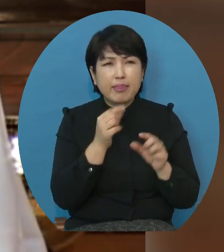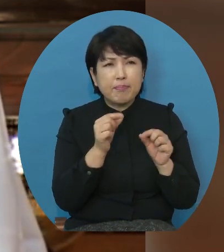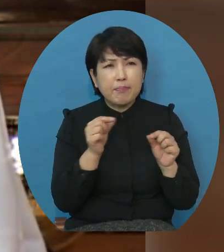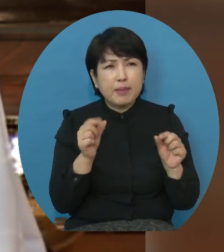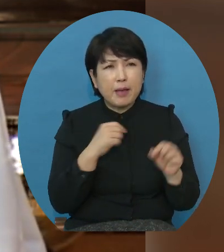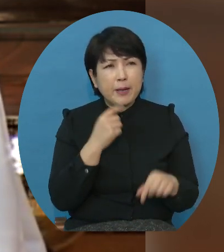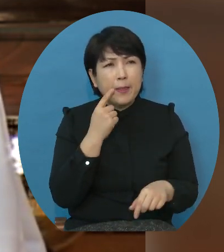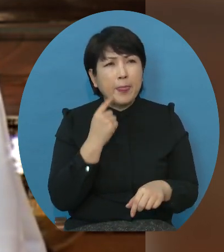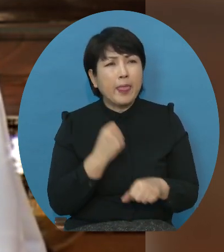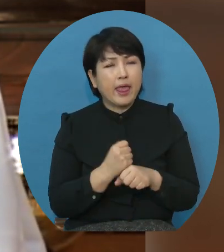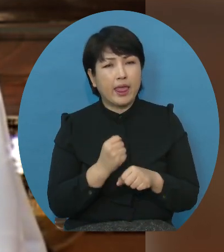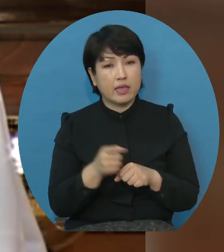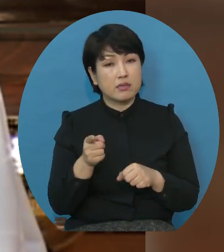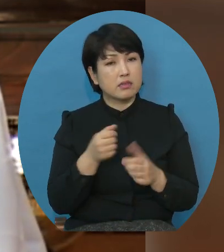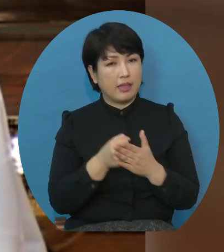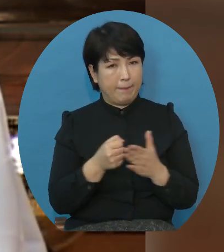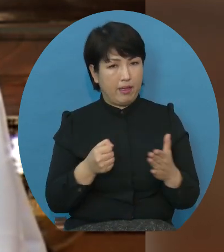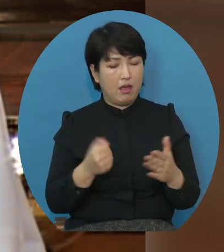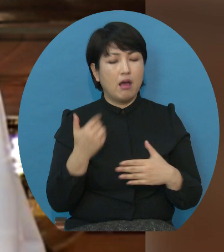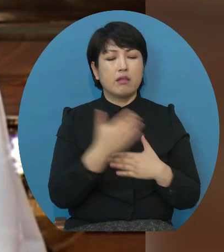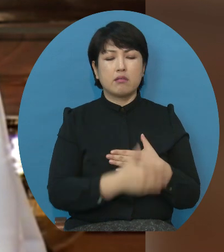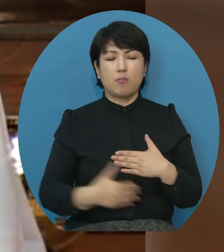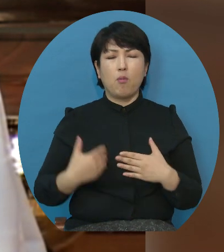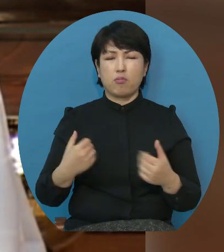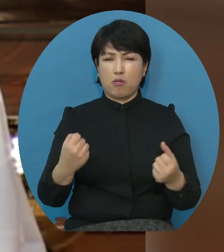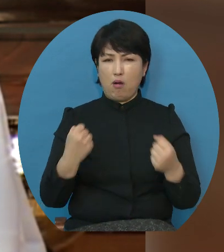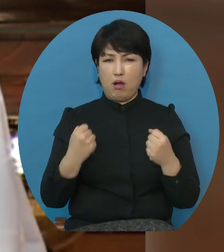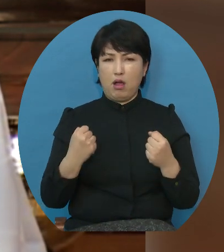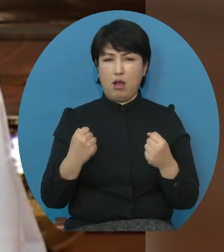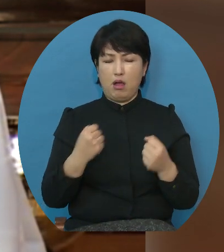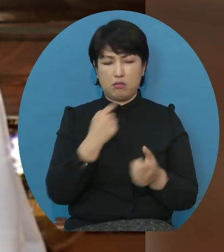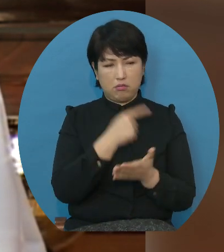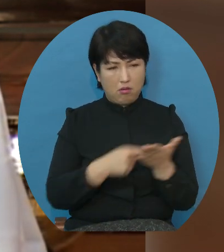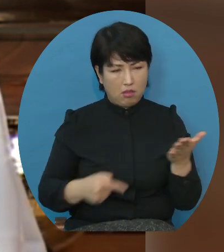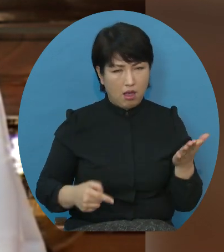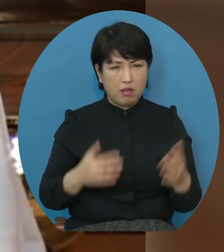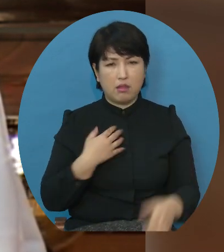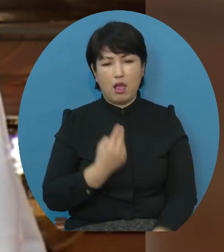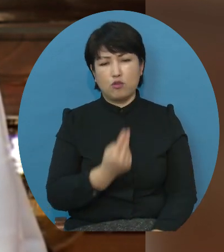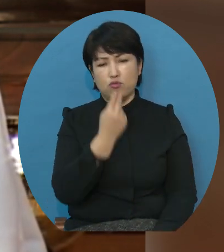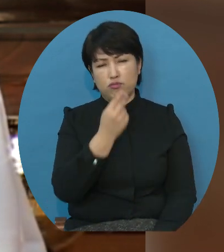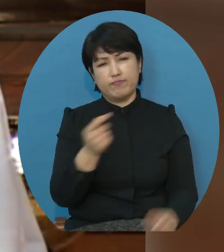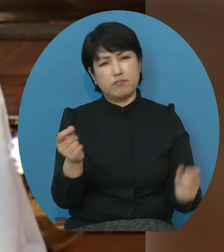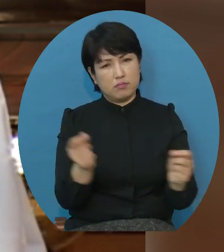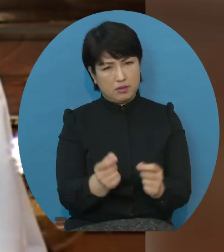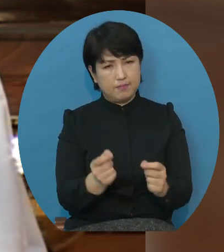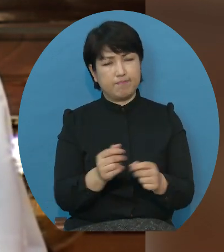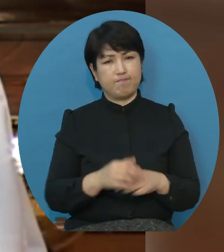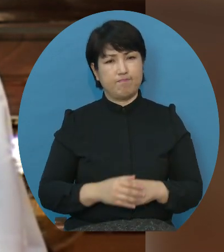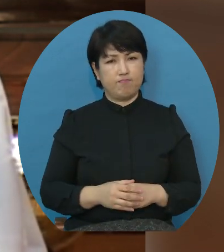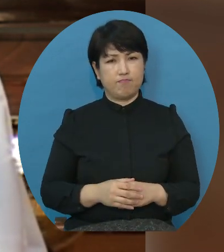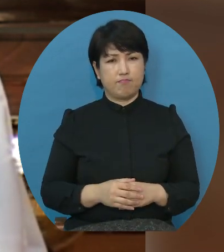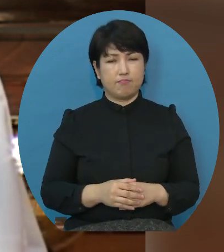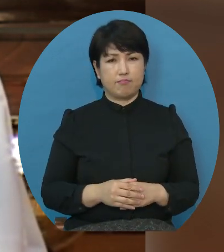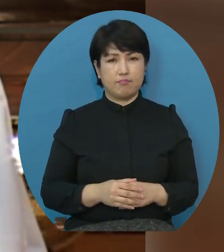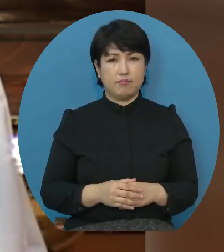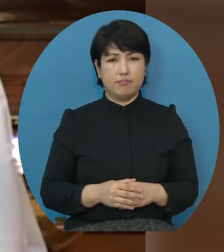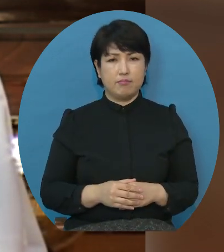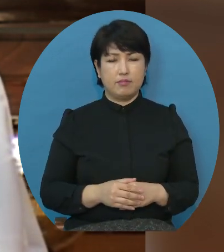그것이 어때요 내 건강을 해치고 해명을 아삭하게 된다